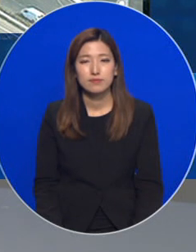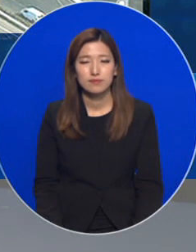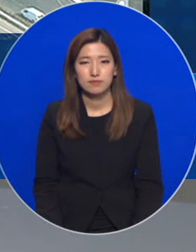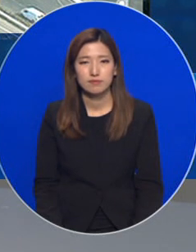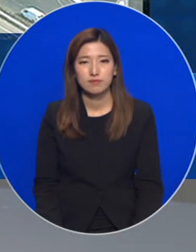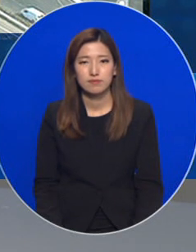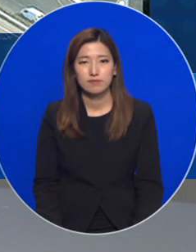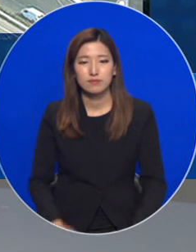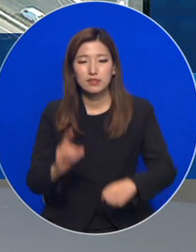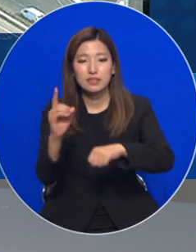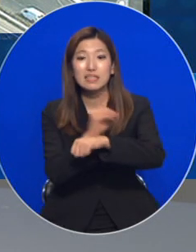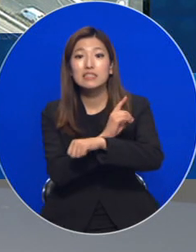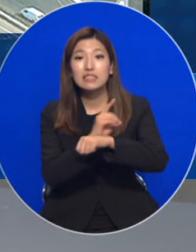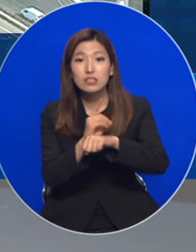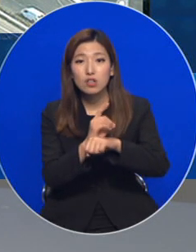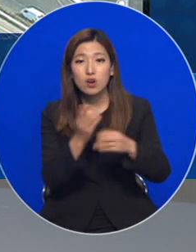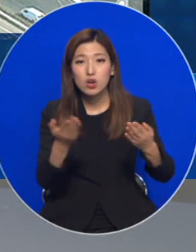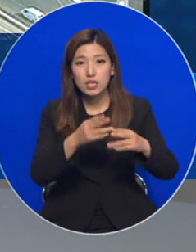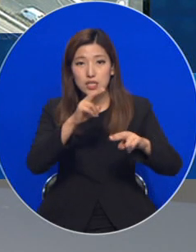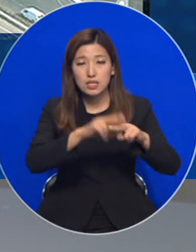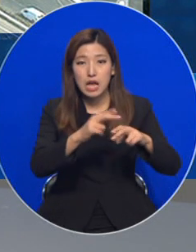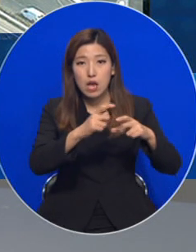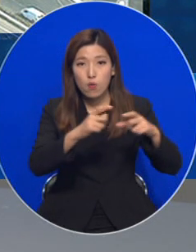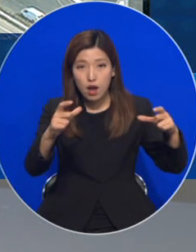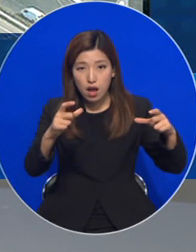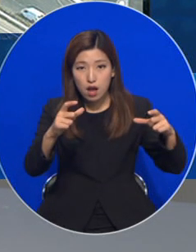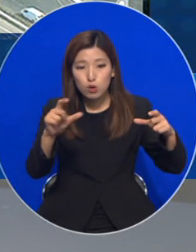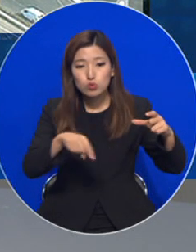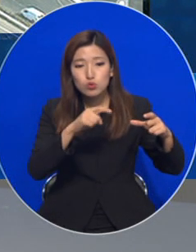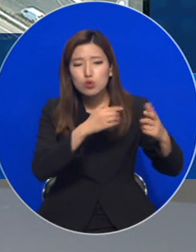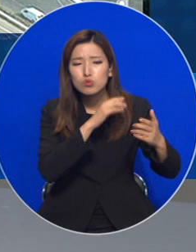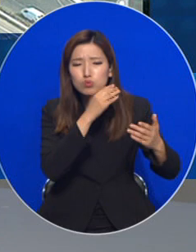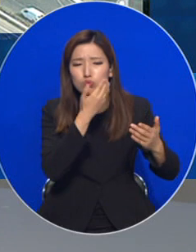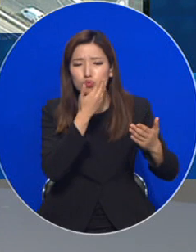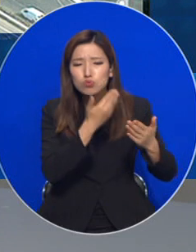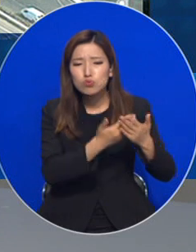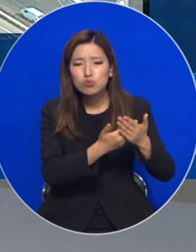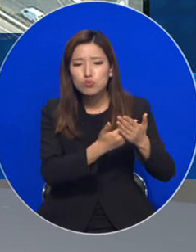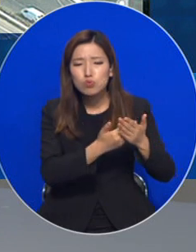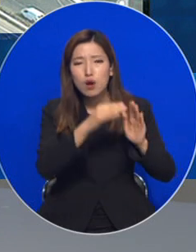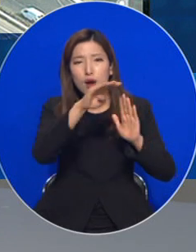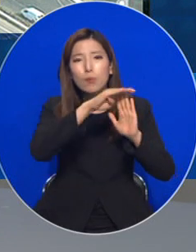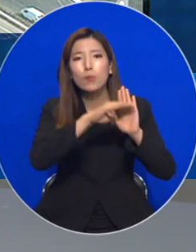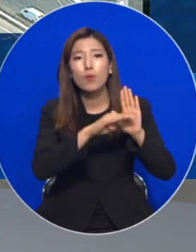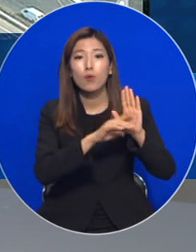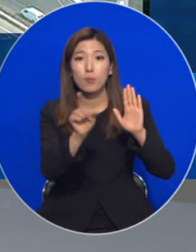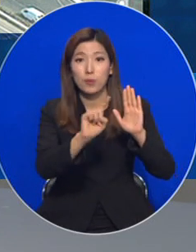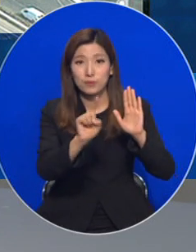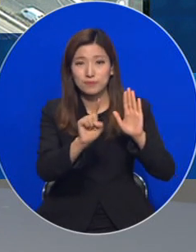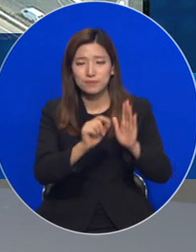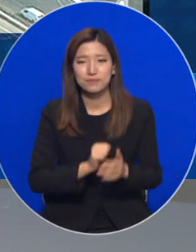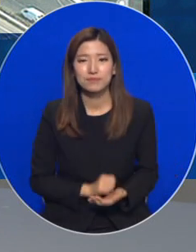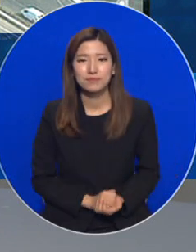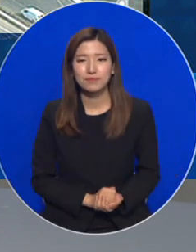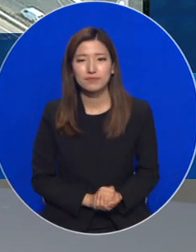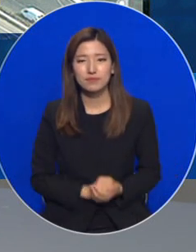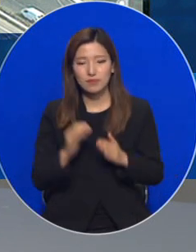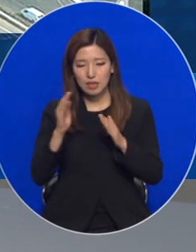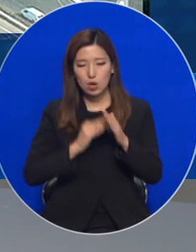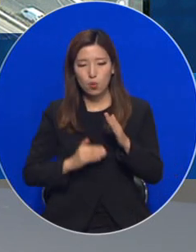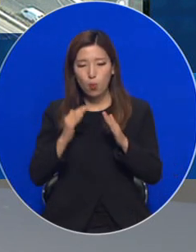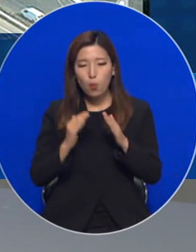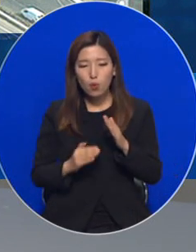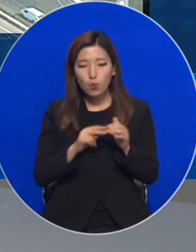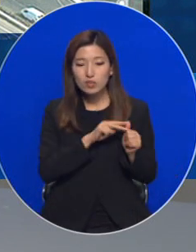이번엔 디지털 우드 주요내용 하나하나 짚어 봅니다 14 10,000개 이상의 공공 데이터가 포함된 데이터